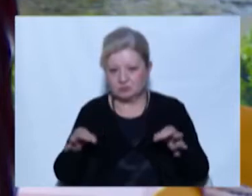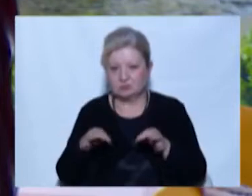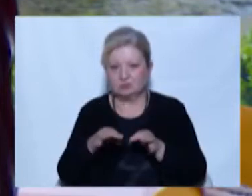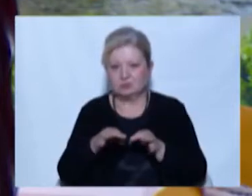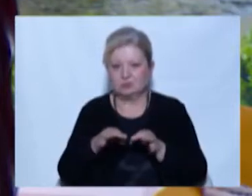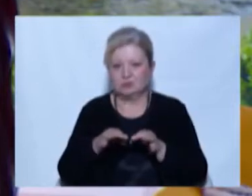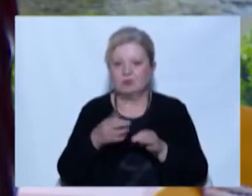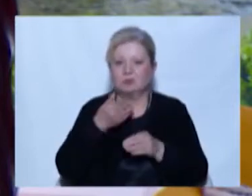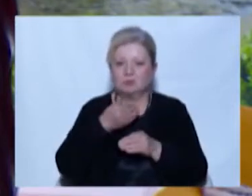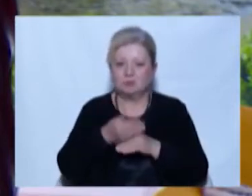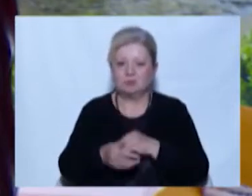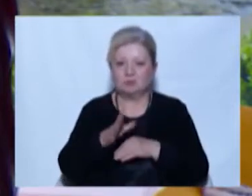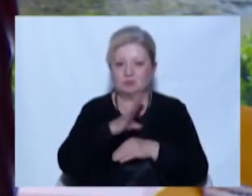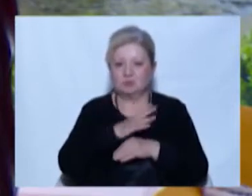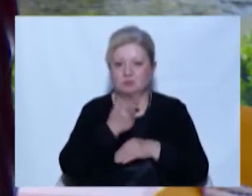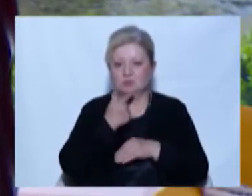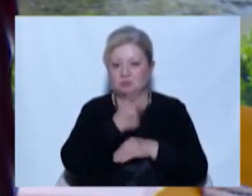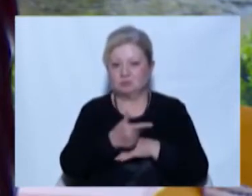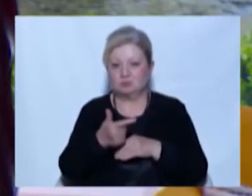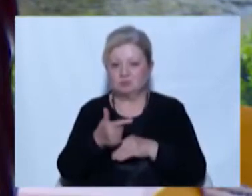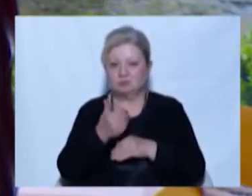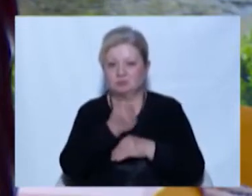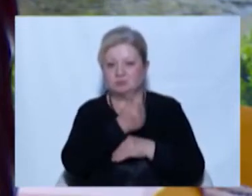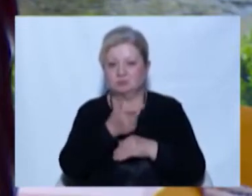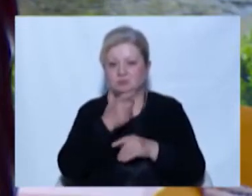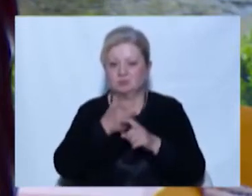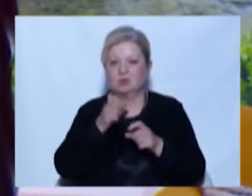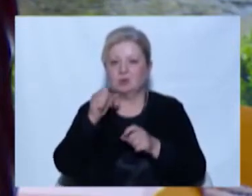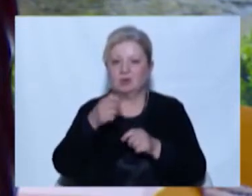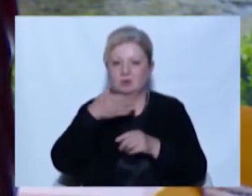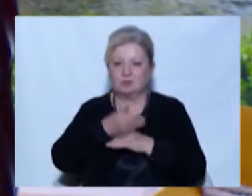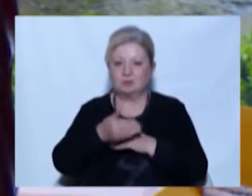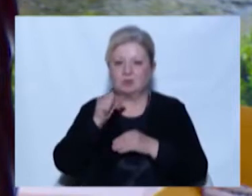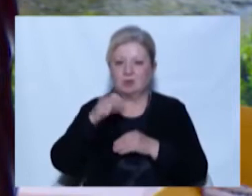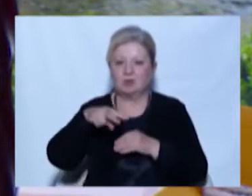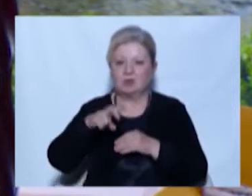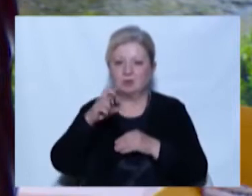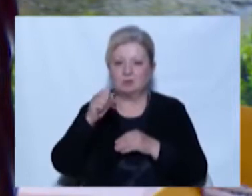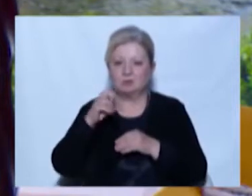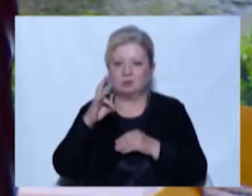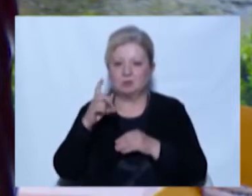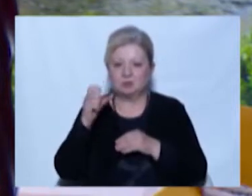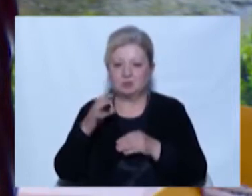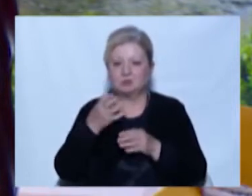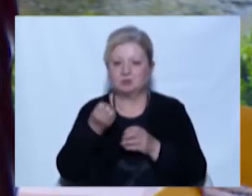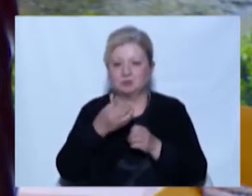მოგვიანებით მის გავლენის სფეროში აღმოჩნდა ასევე ალბანეთი და ცოტა უფრო მოგვიანებით